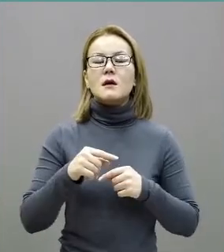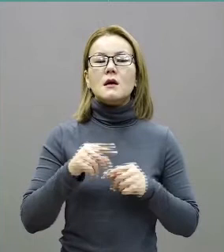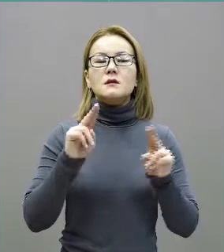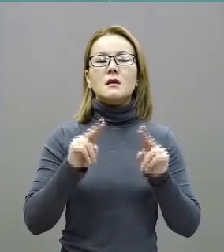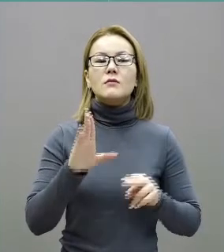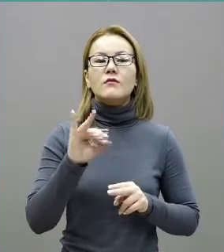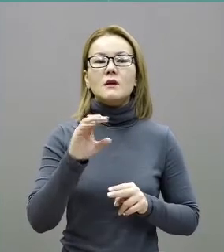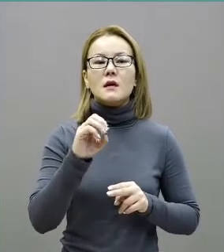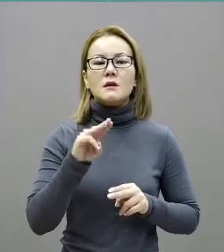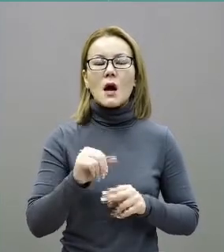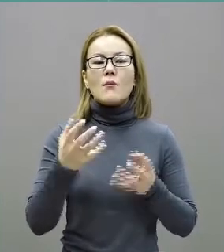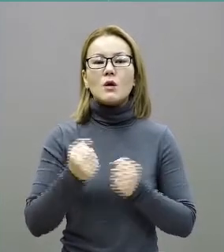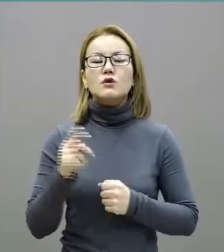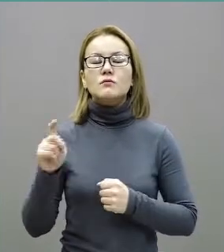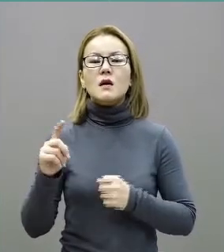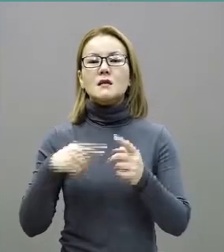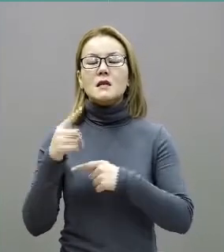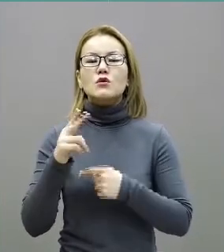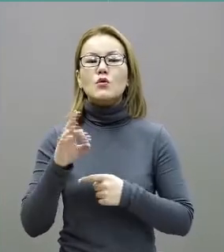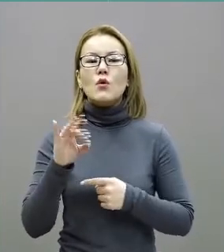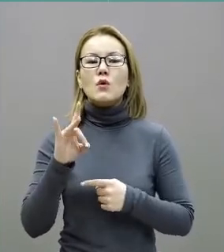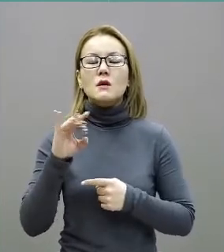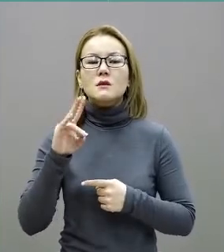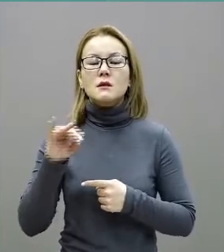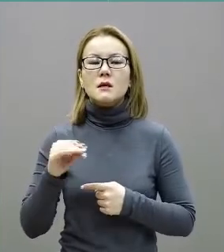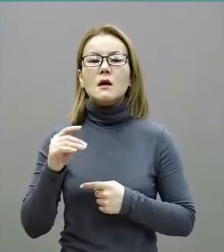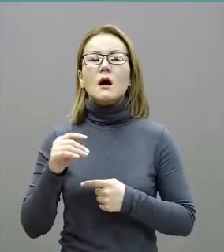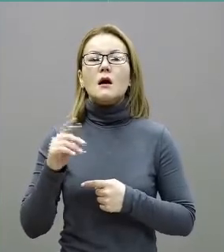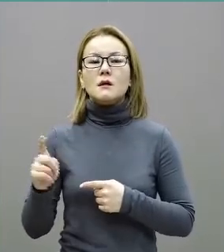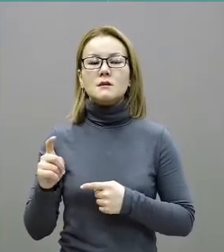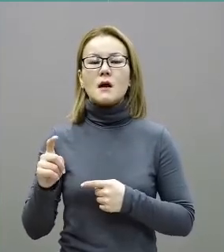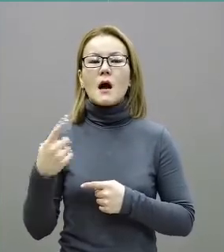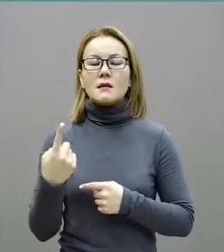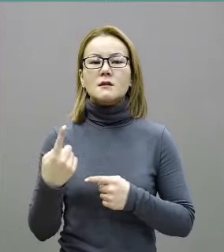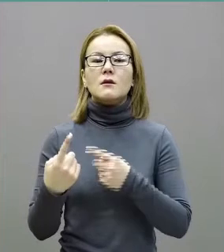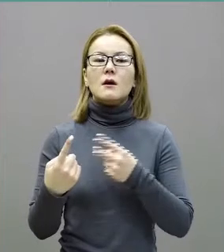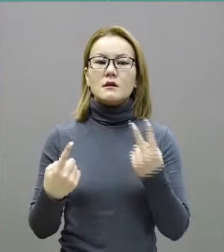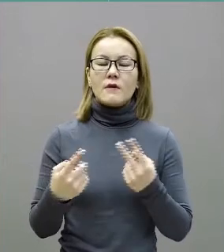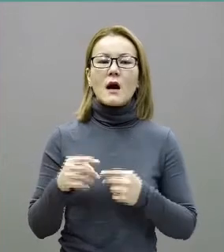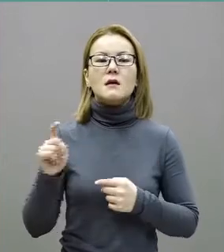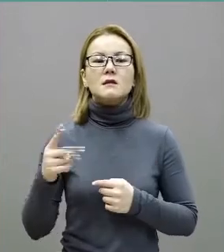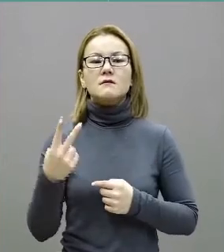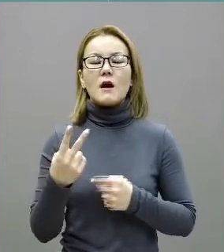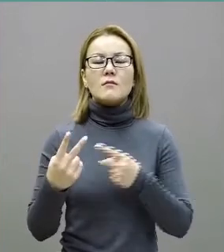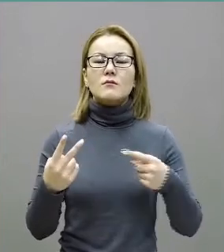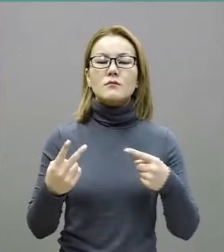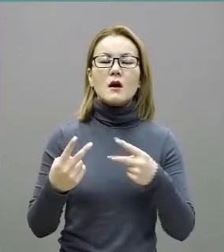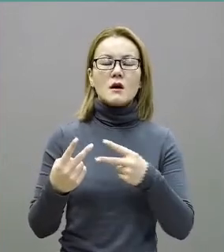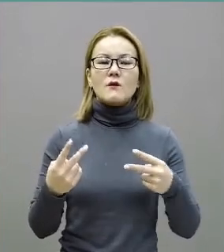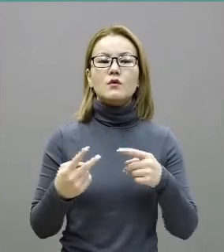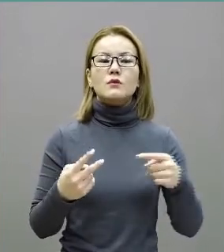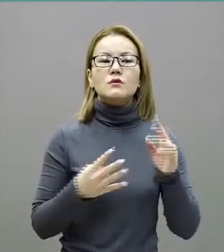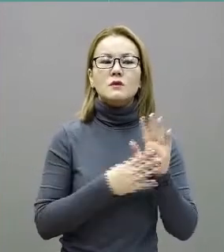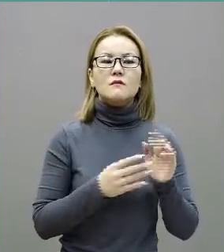получим следующее корни x 1 равно 2 x 2 равно минус 9 по смыслу задачи удовлетворяют только